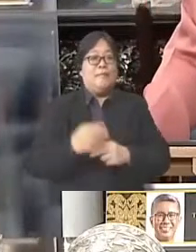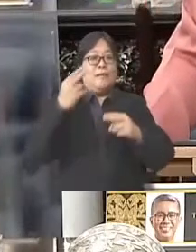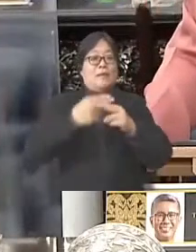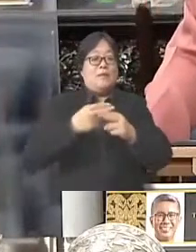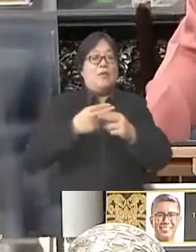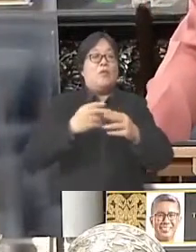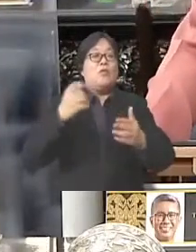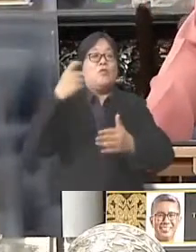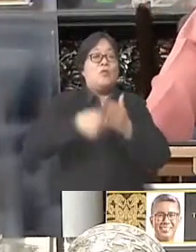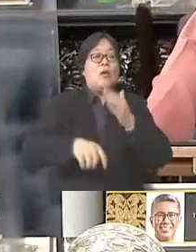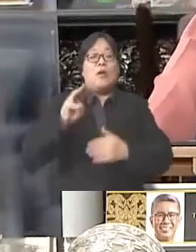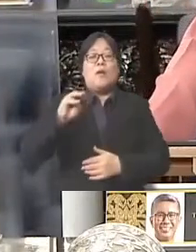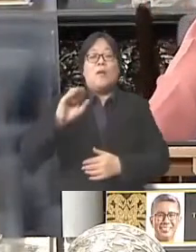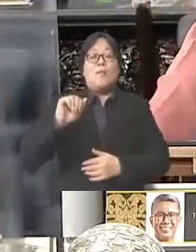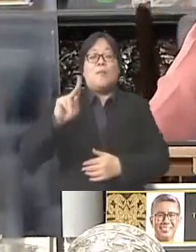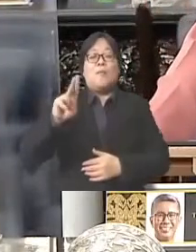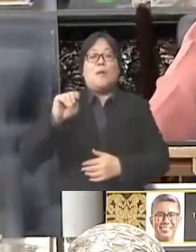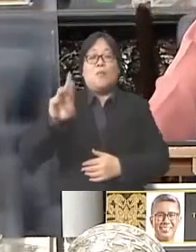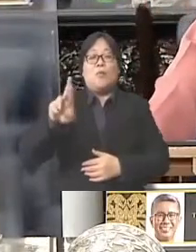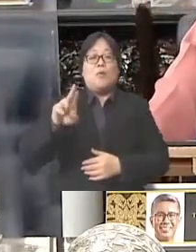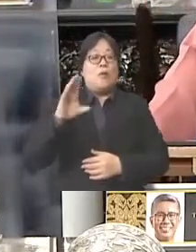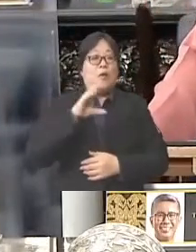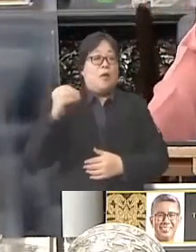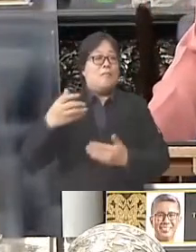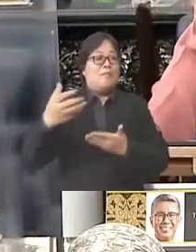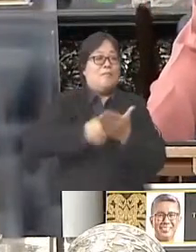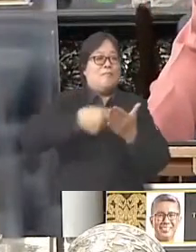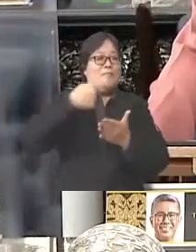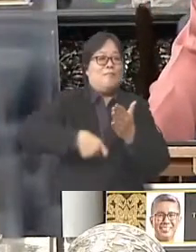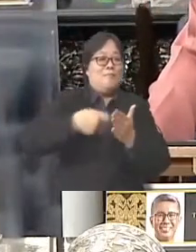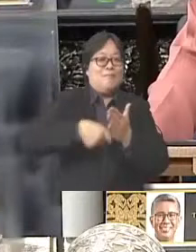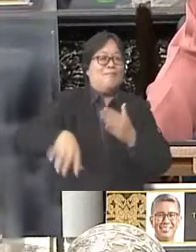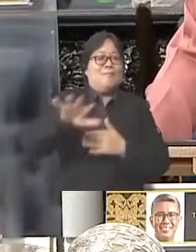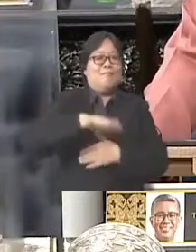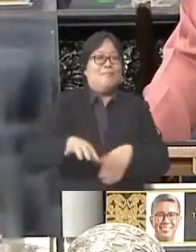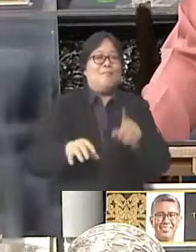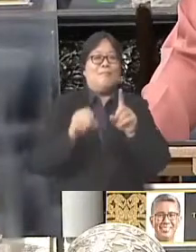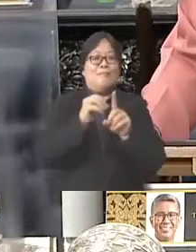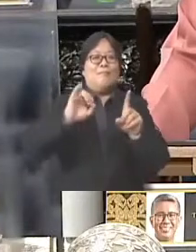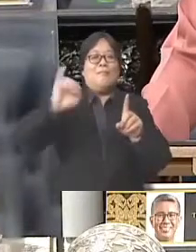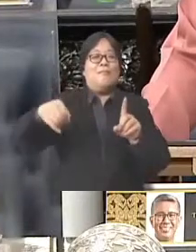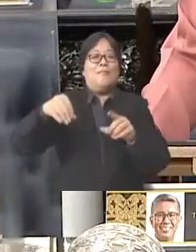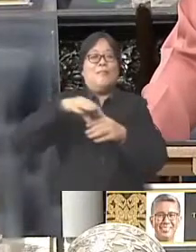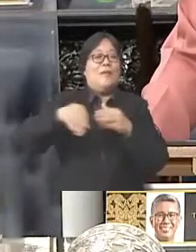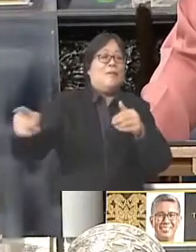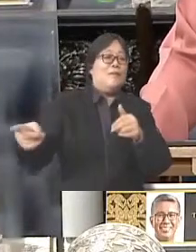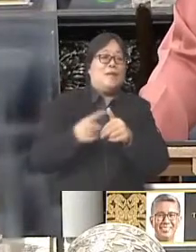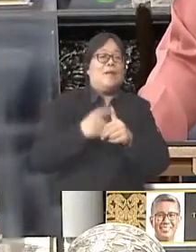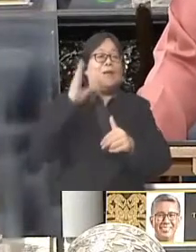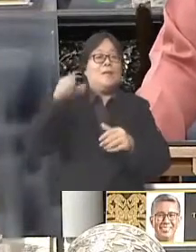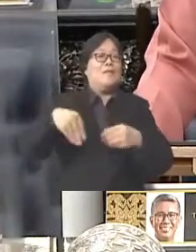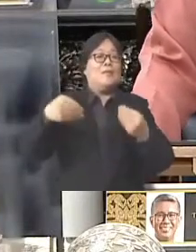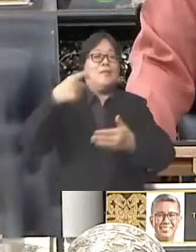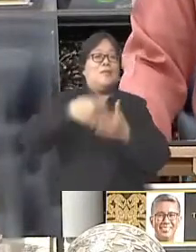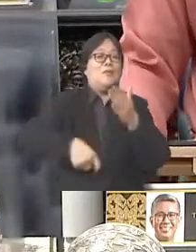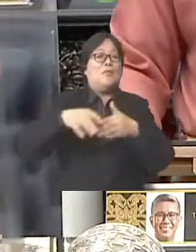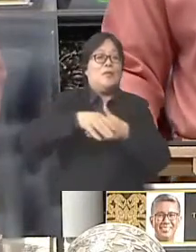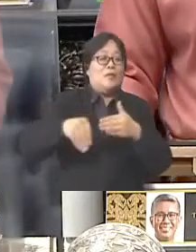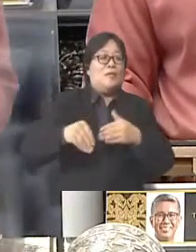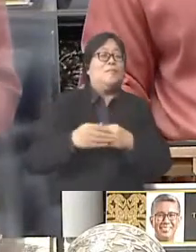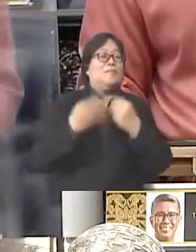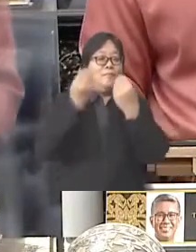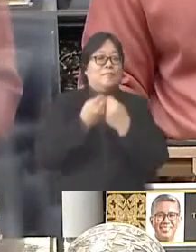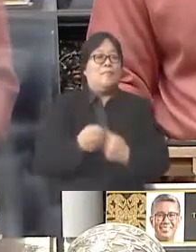nama Cukai Makmur syari'at dengan pendapatan Bea Cukai sehingga satu target pertama akan dikenakan Cukai pendapatan